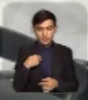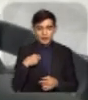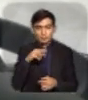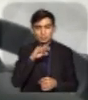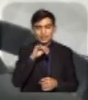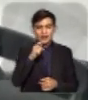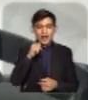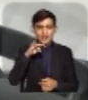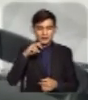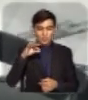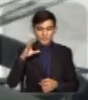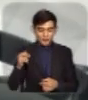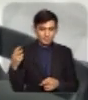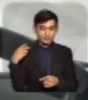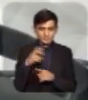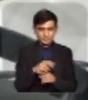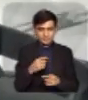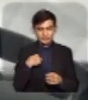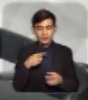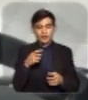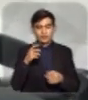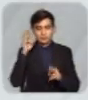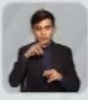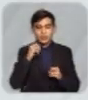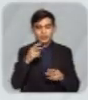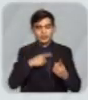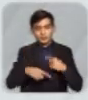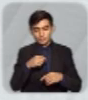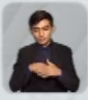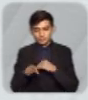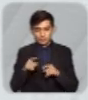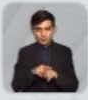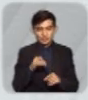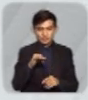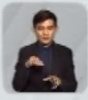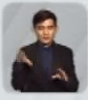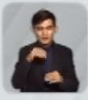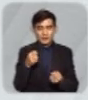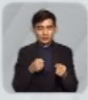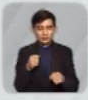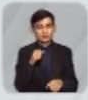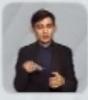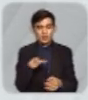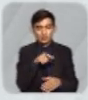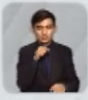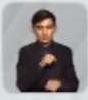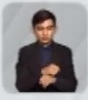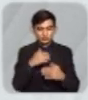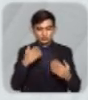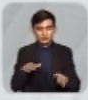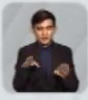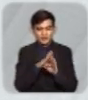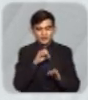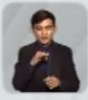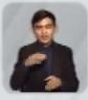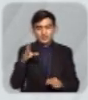Михайловки. Еле добрались. Не знаем, как теперь назад поедем. Трассы закрыты по всем направлениям, но при этом власти Караганды официально